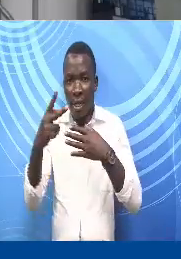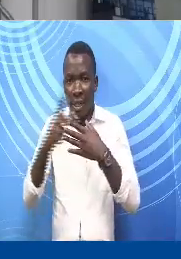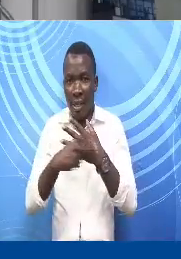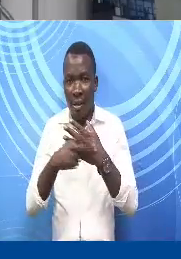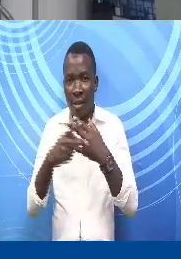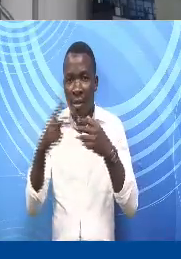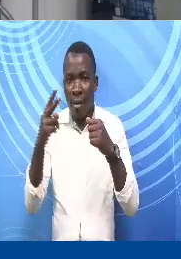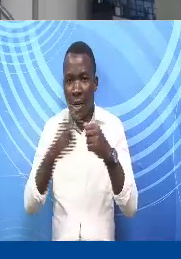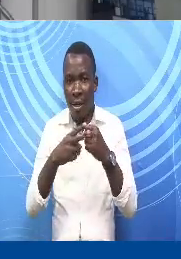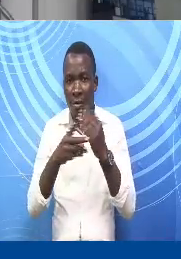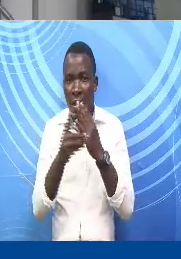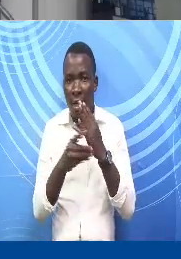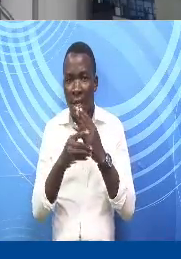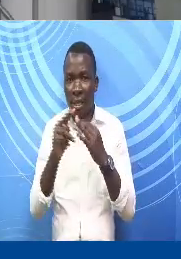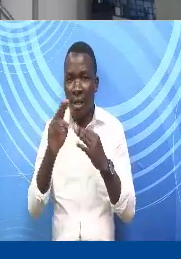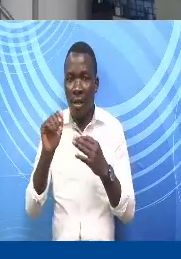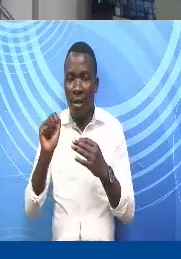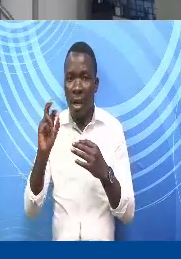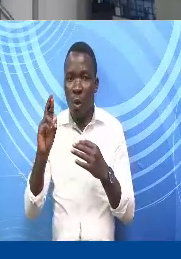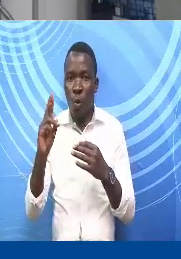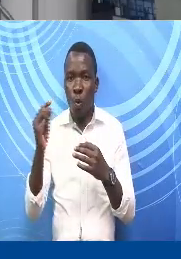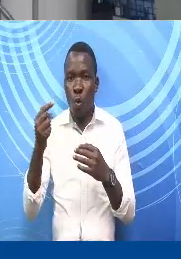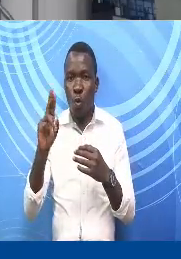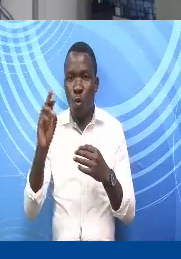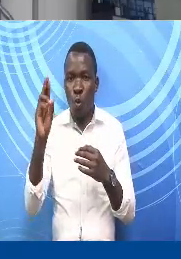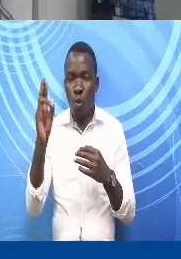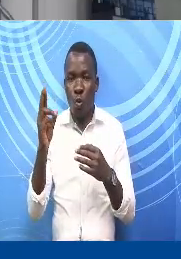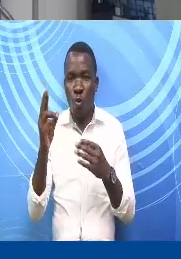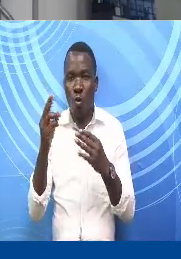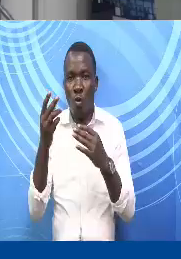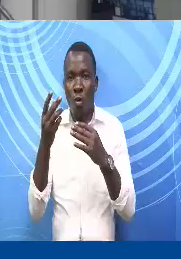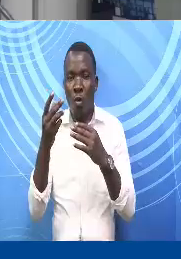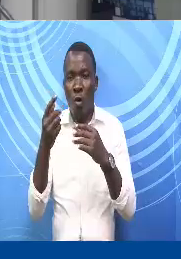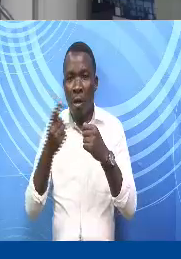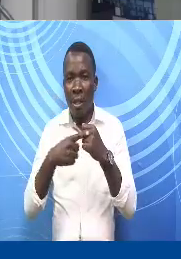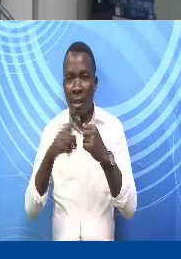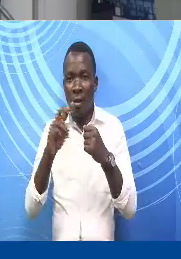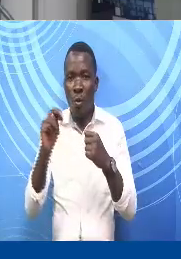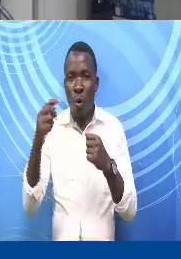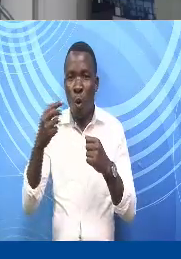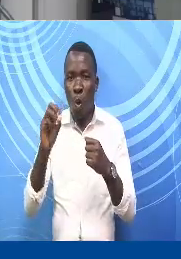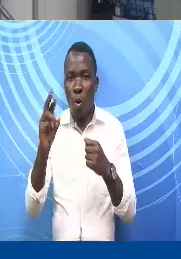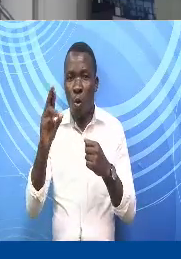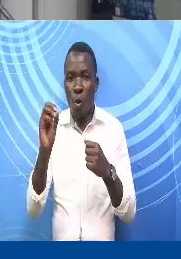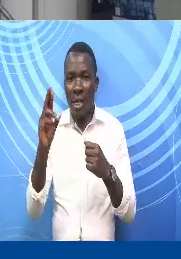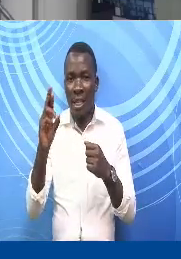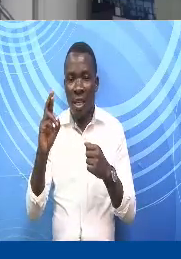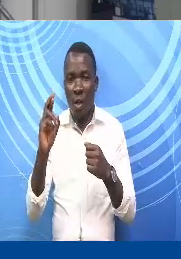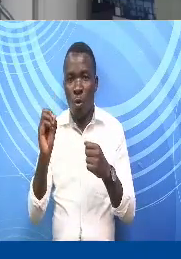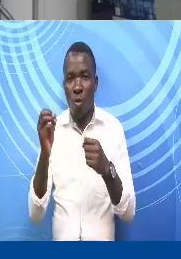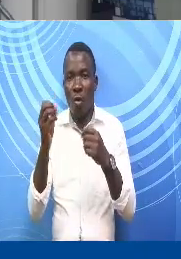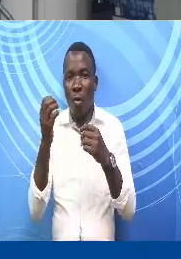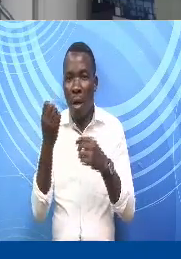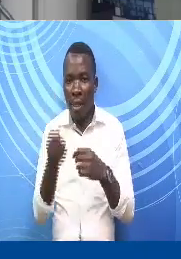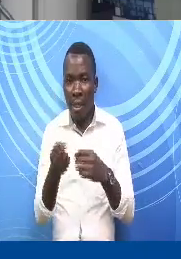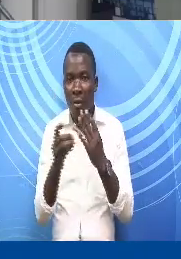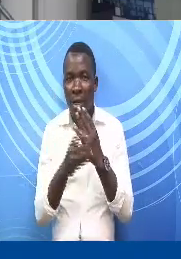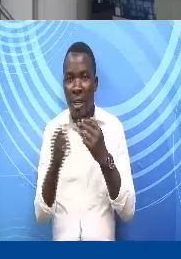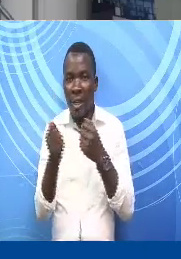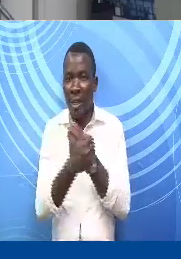7 mu karere ka Nyaruguru 6 mu karere ka Ngororero 5 bo mu karere ka Rubavu 4 bo mu karere ka